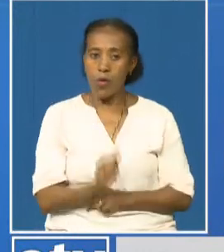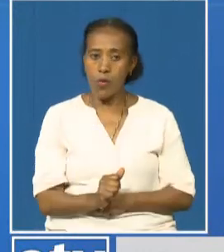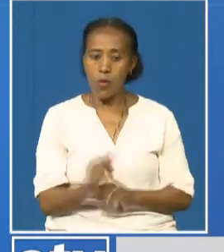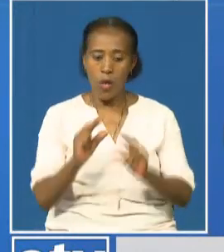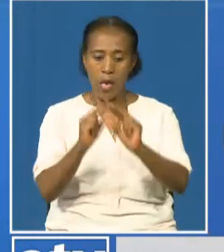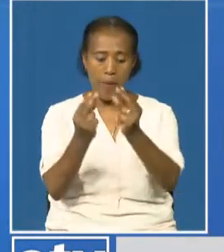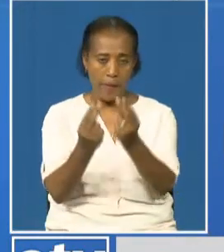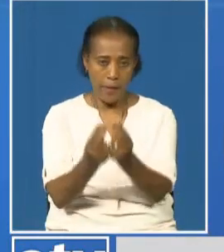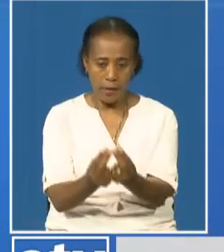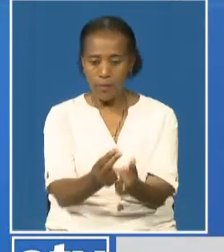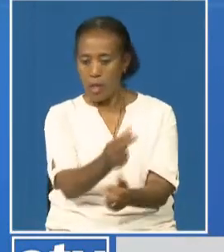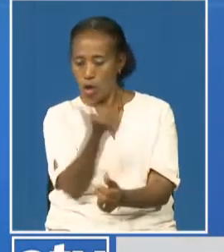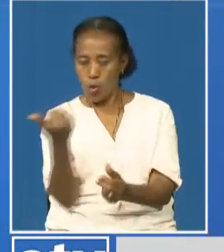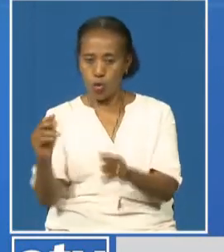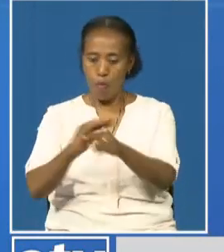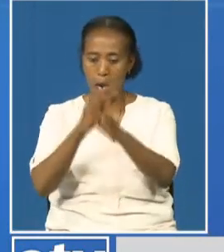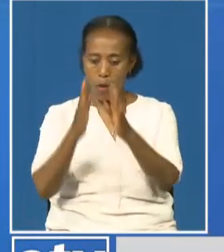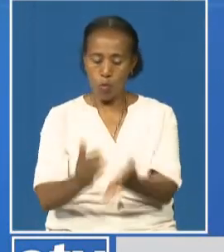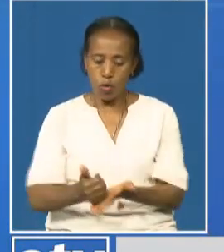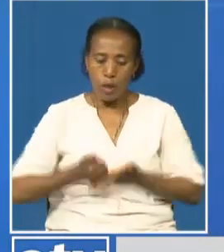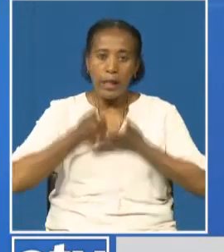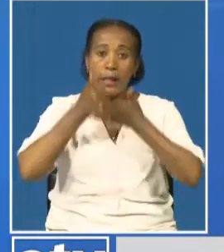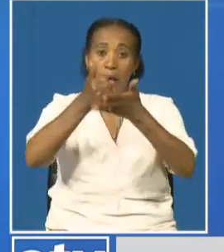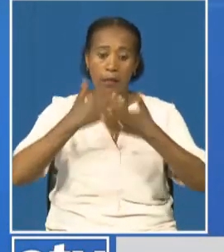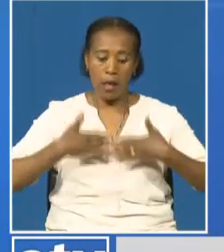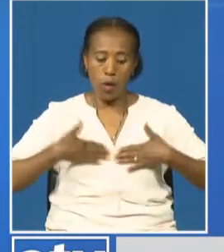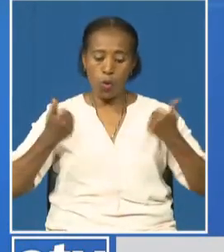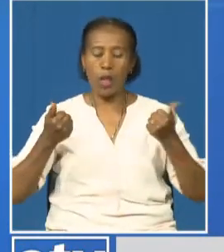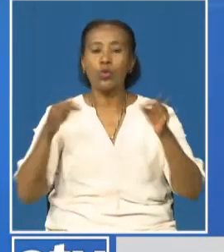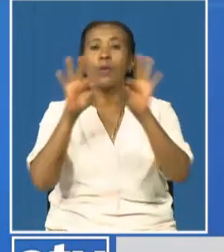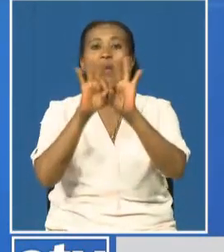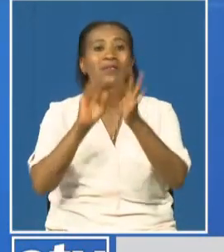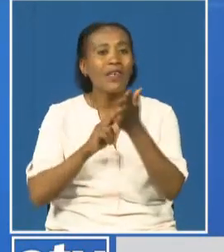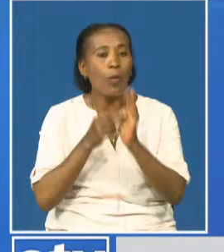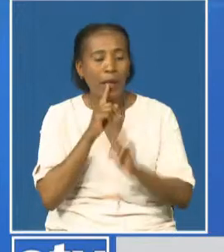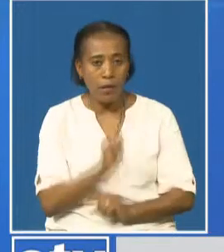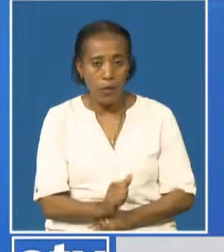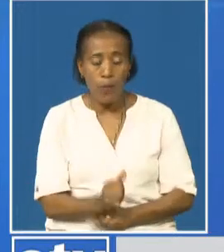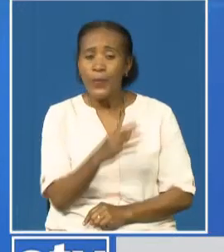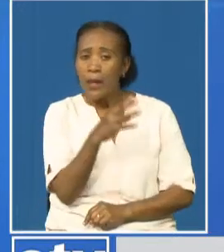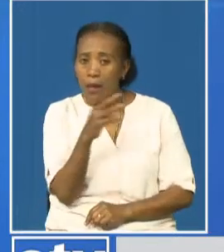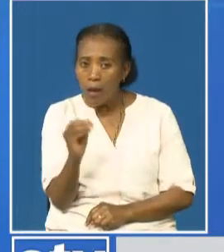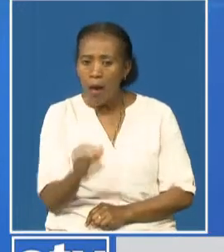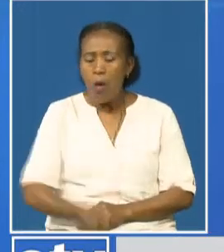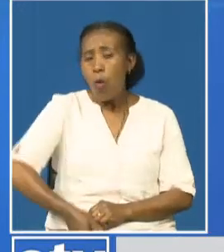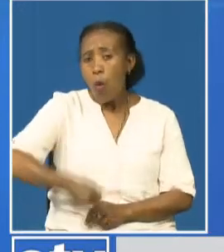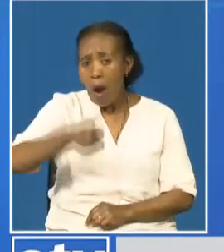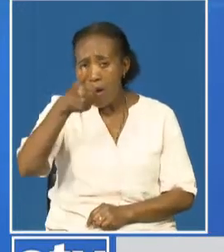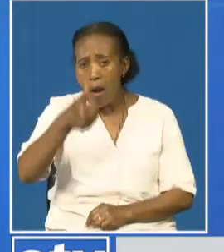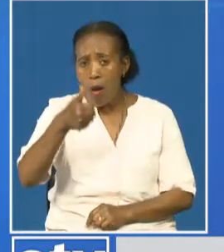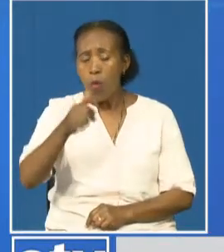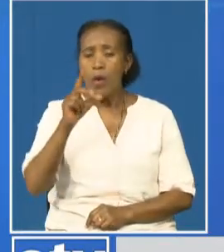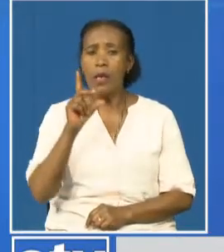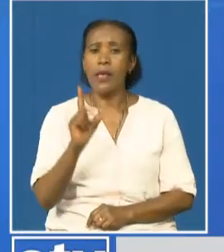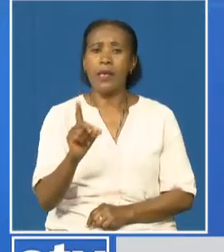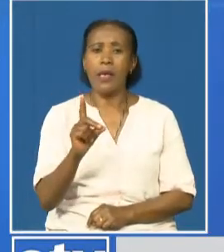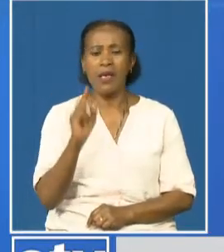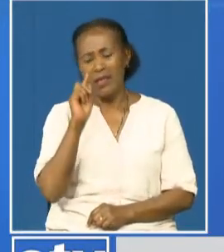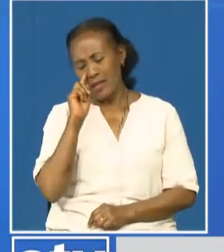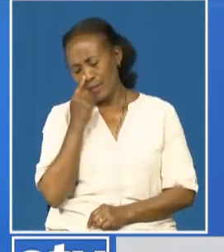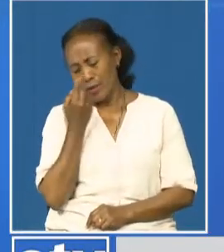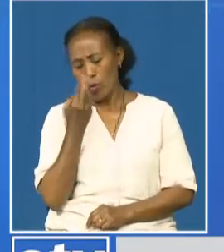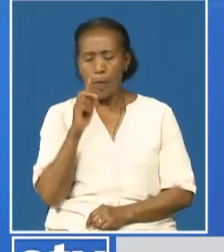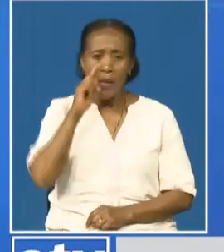የቤተሰብም የሌሎች ባለሙያዎችም እርዳታ ለወጣቶች የሚያስፈልገው ማለት ነው። እና ዋናው የዚህ የድብት